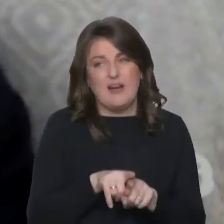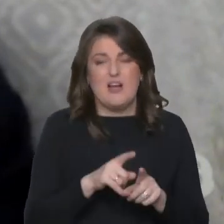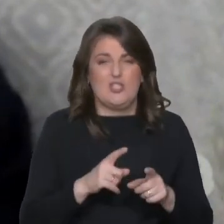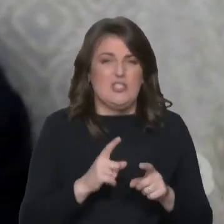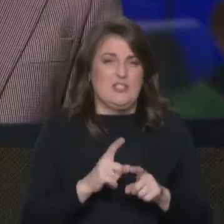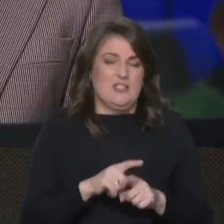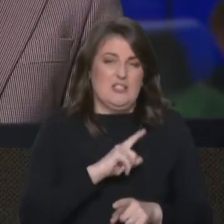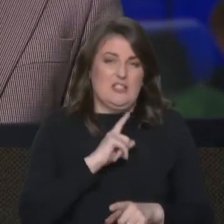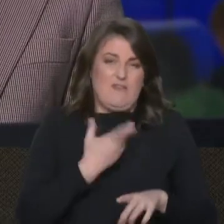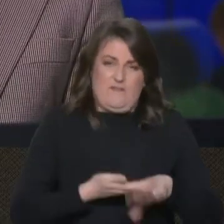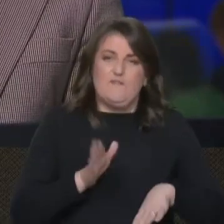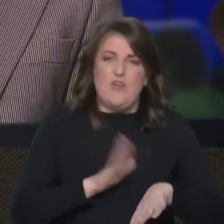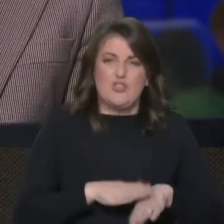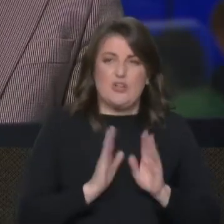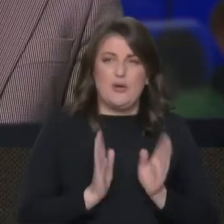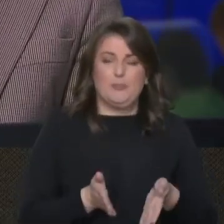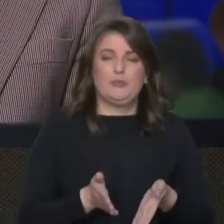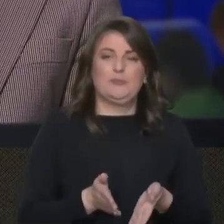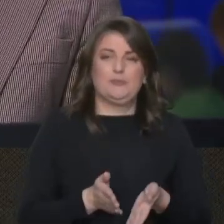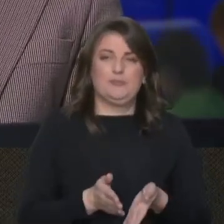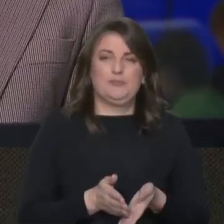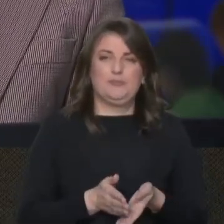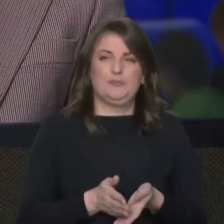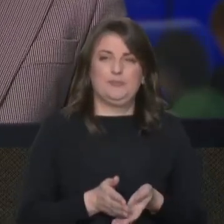жвава, важка.